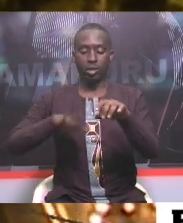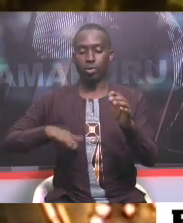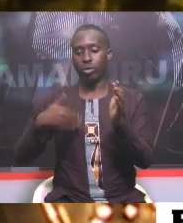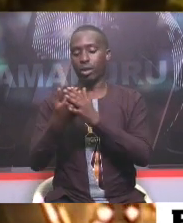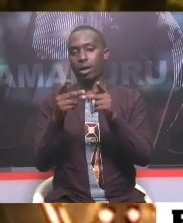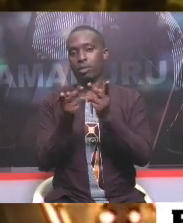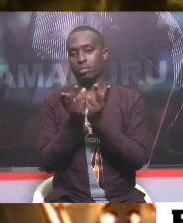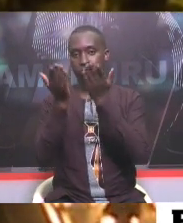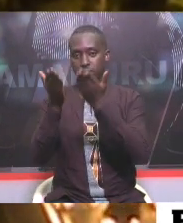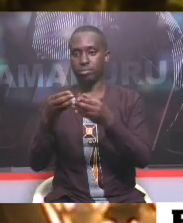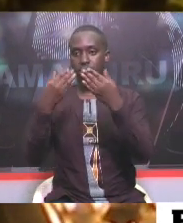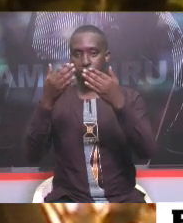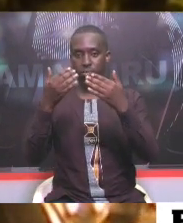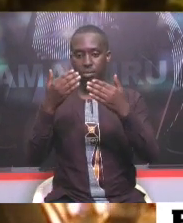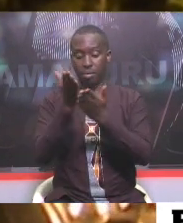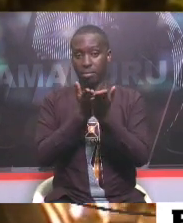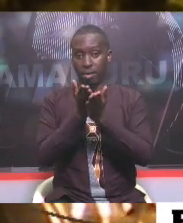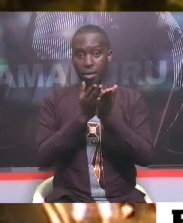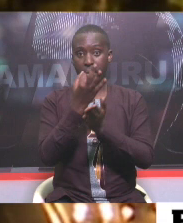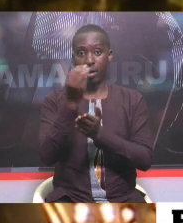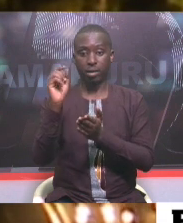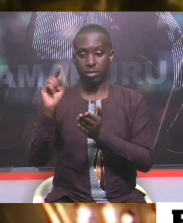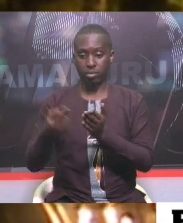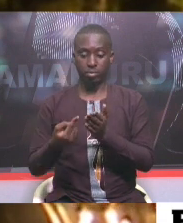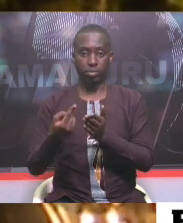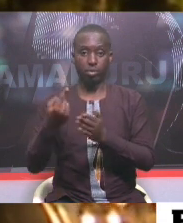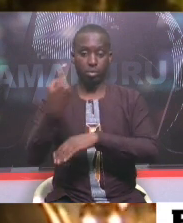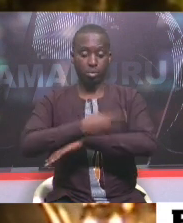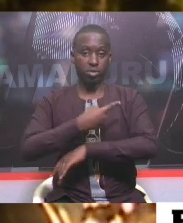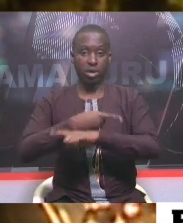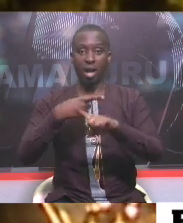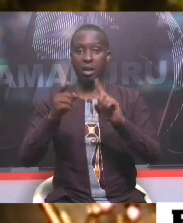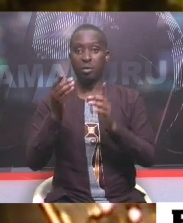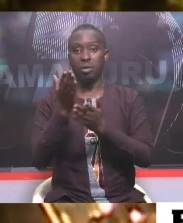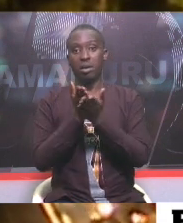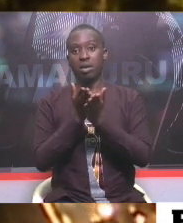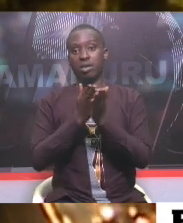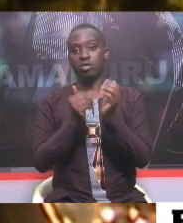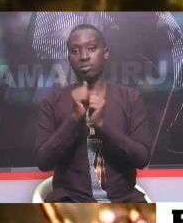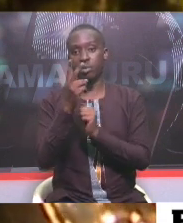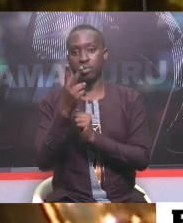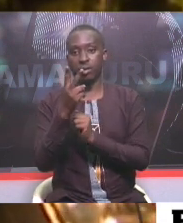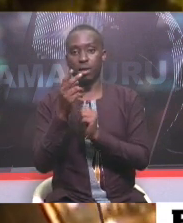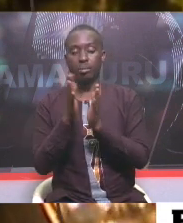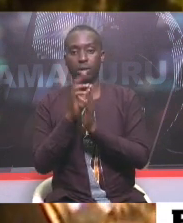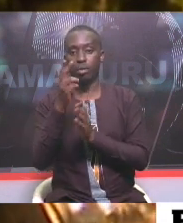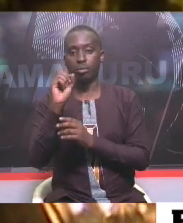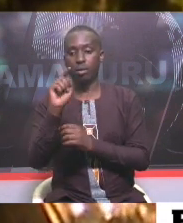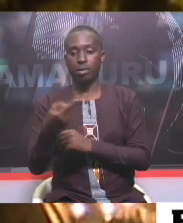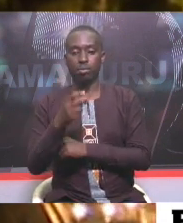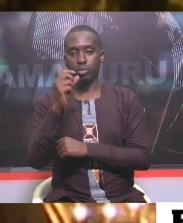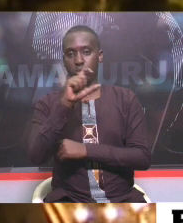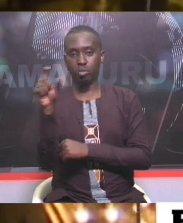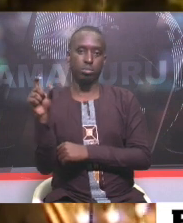aho hagombaga kujya habagwa inka zigera kuri 300 ku munsi, ariko ngo hakabagwa iziri hagati ya 12 na 20 buri cyumweru. Mugenzi